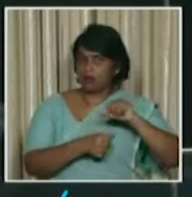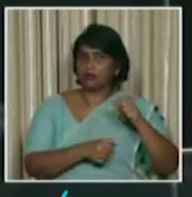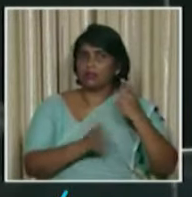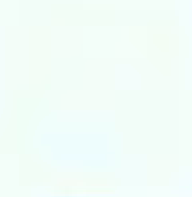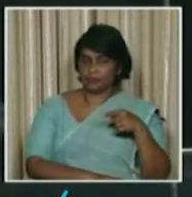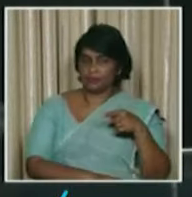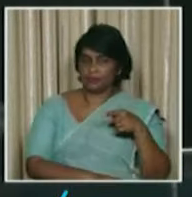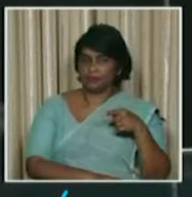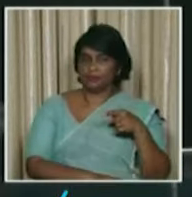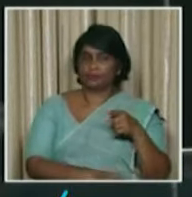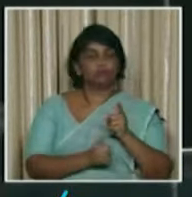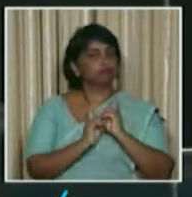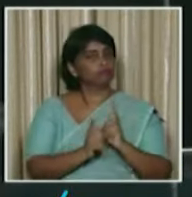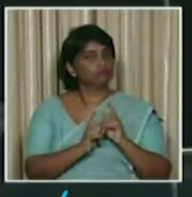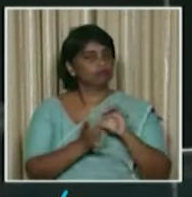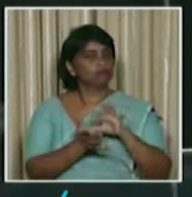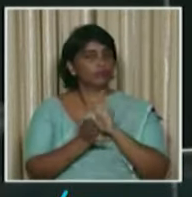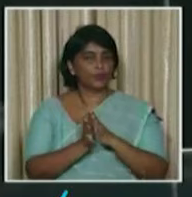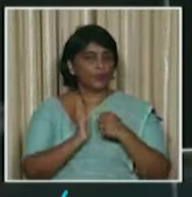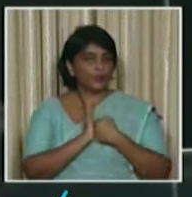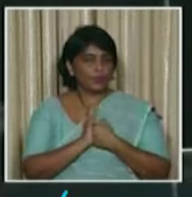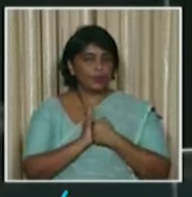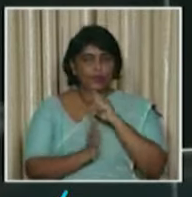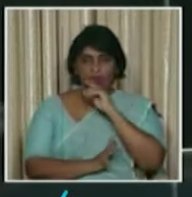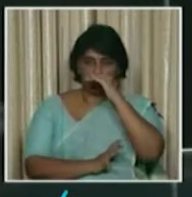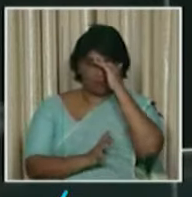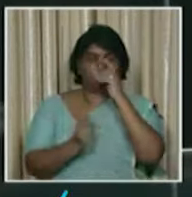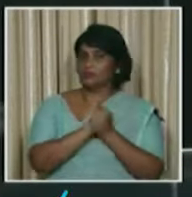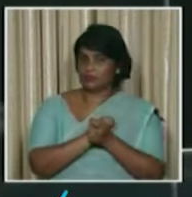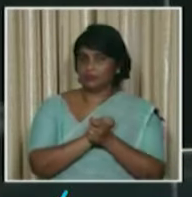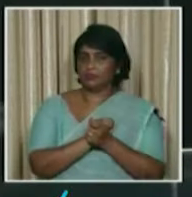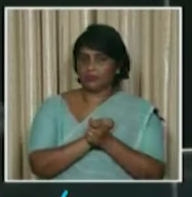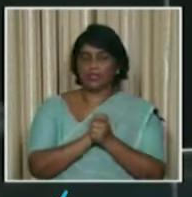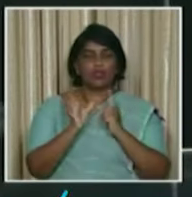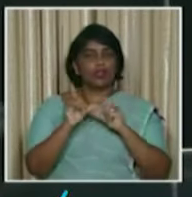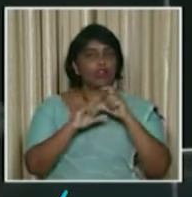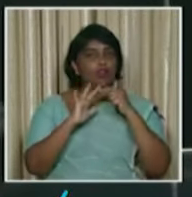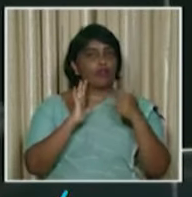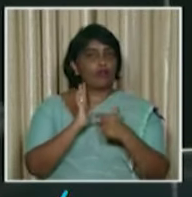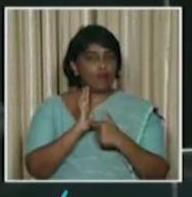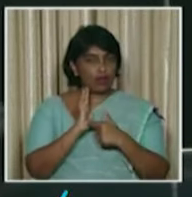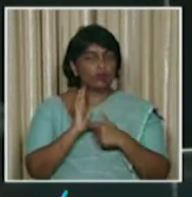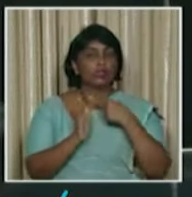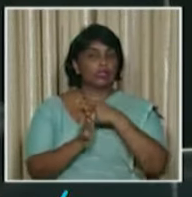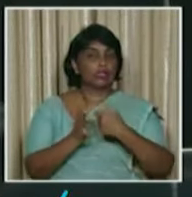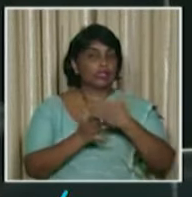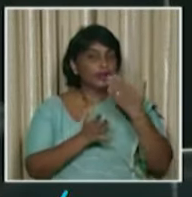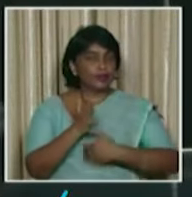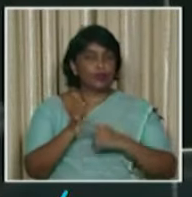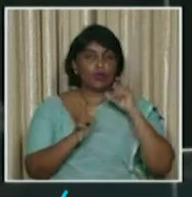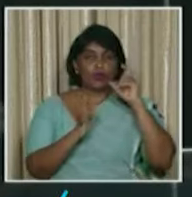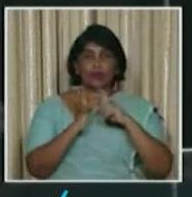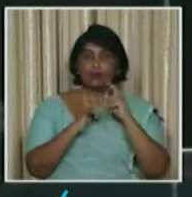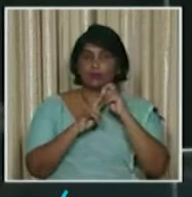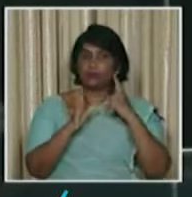බදු ගෙවලා නැහැ කියලා. ස්ථාවර නියෝග ගරු කතානායකතුමනි සංශෝධනය වෙන්න ඕනේ. විගණකාධිපතිවරයාගේ වාර්තාව කෝපයකටයි